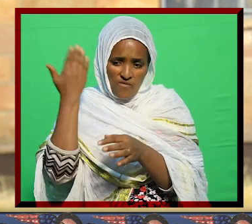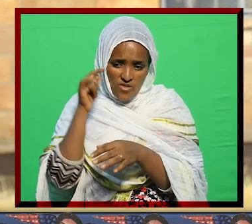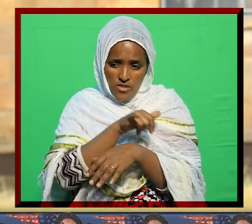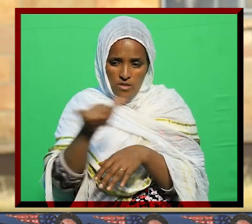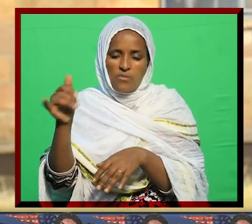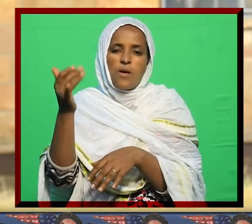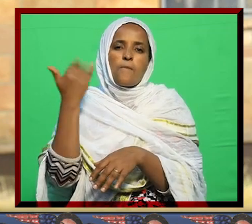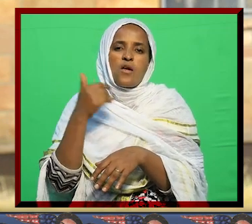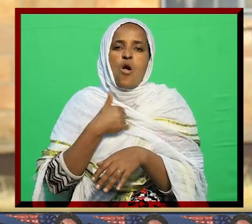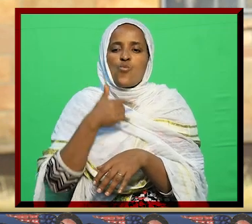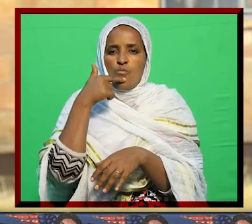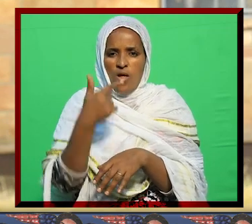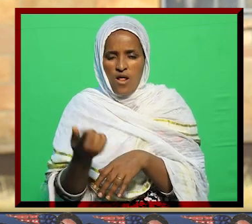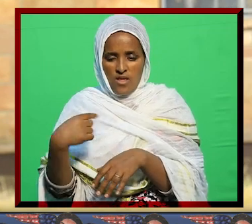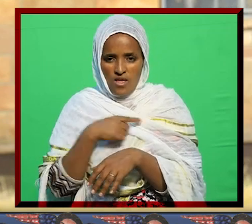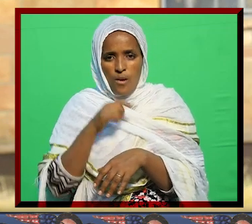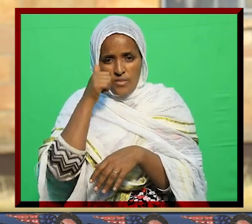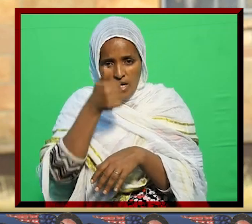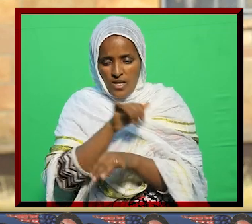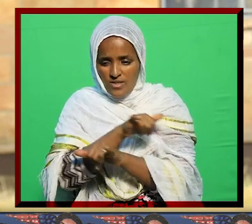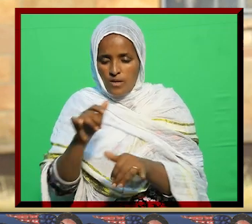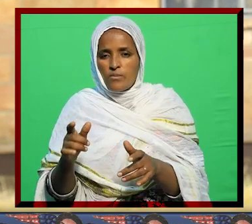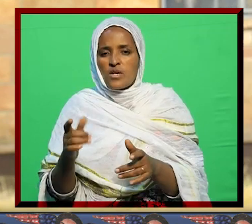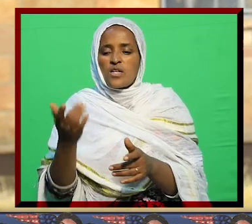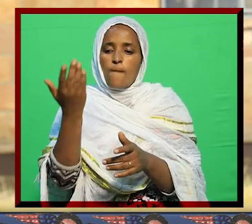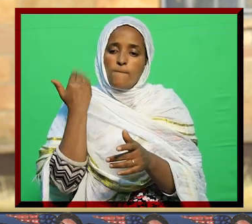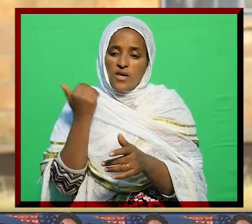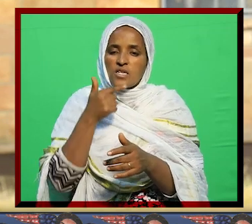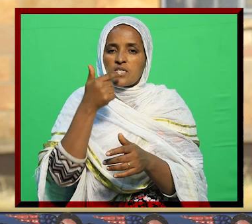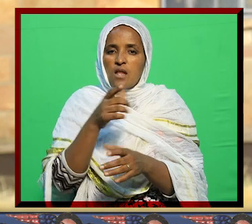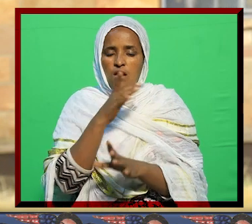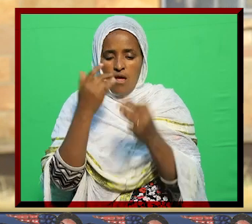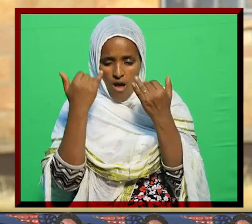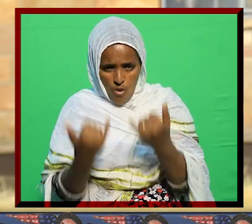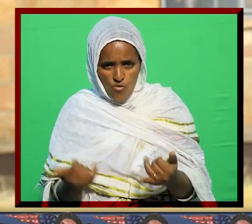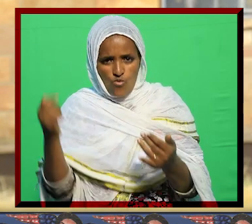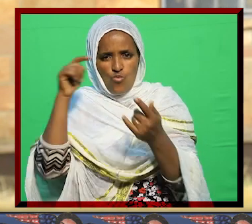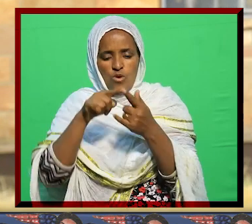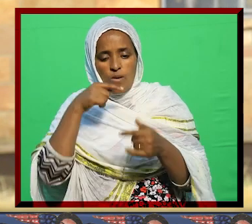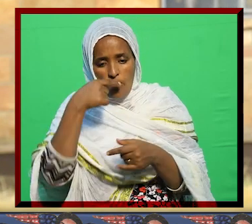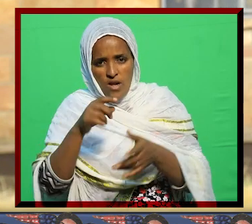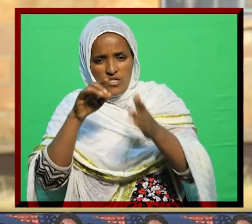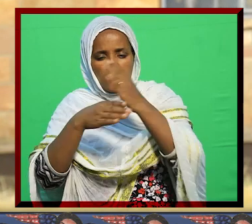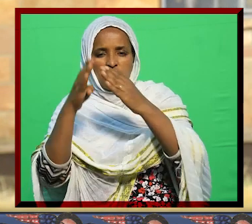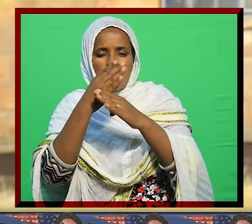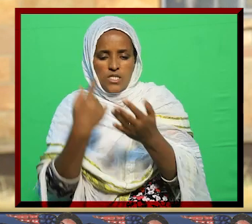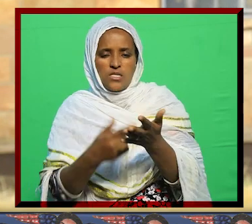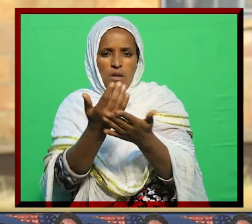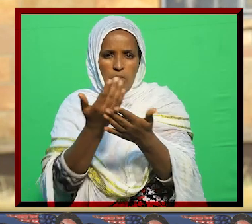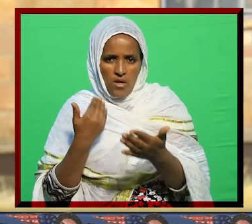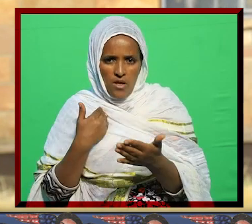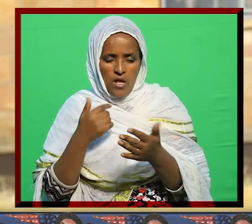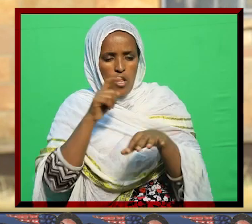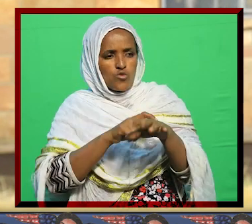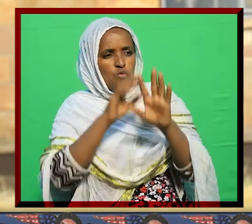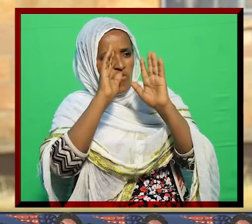ቀድሞ እንደናንተ ነበር አሉ ይባላል። እኛም ነገ እንደዚያ እንዳንሆን ነበርን እንዳንል አሁንም ወደ ማለት ደረጃ መጥ እዚህ ነበረ